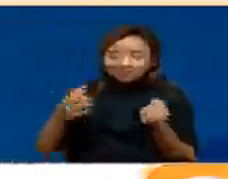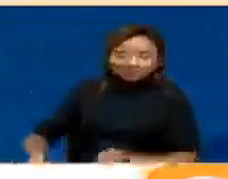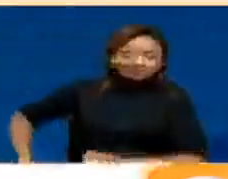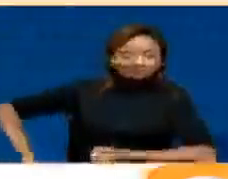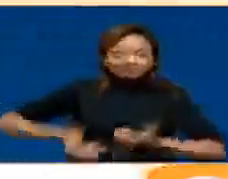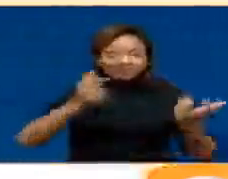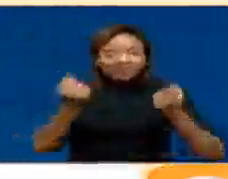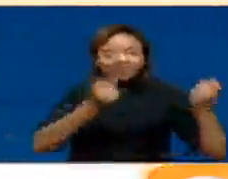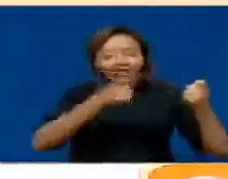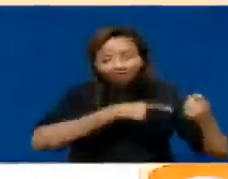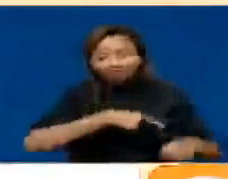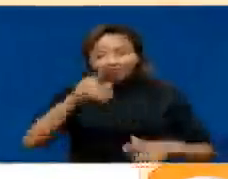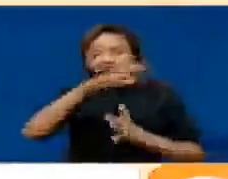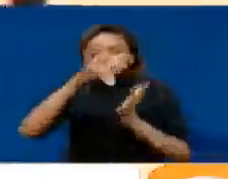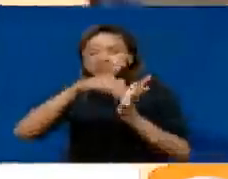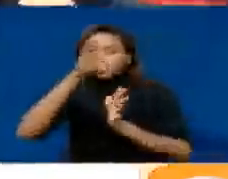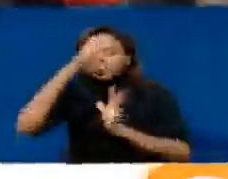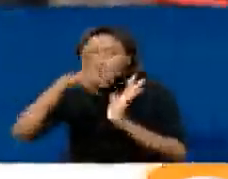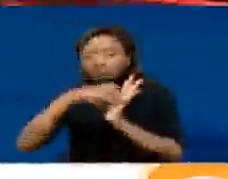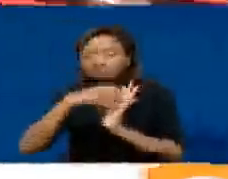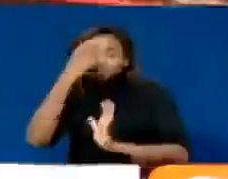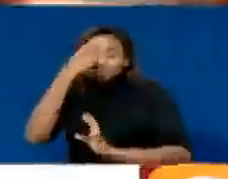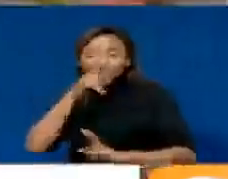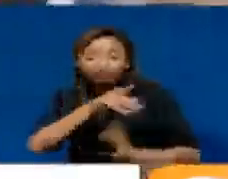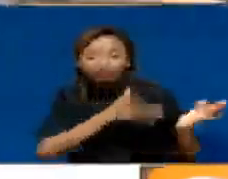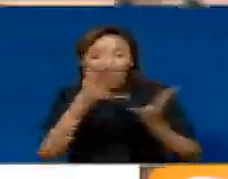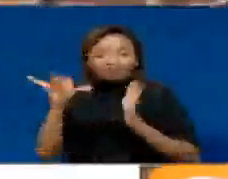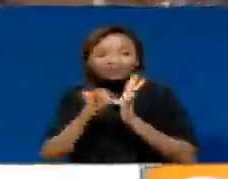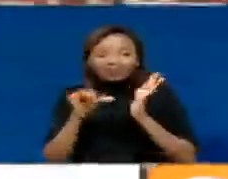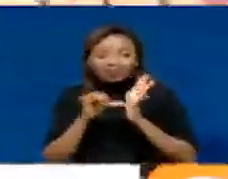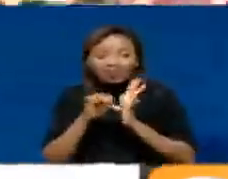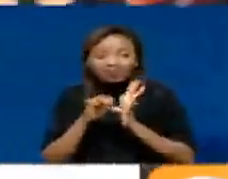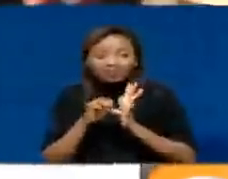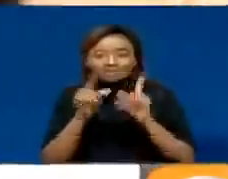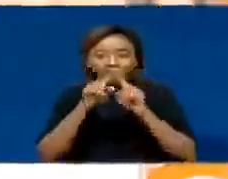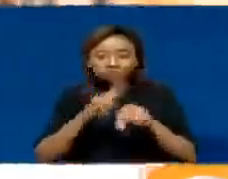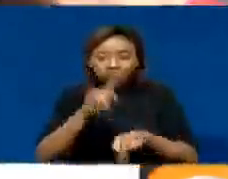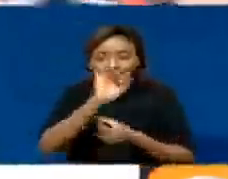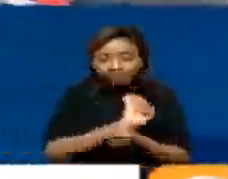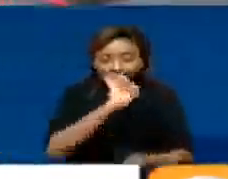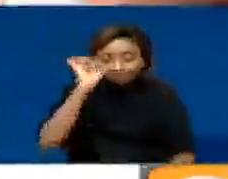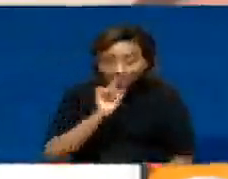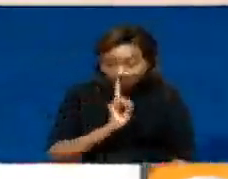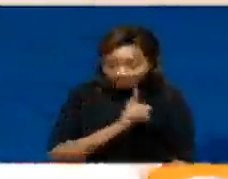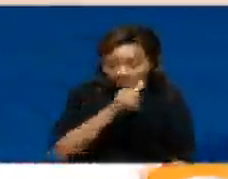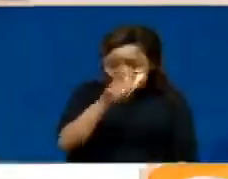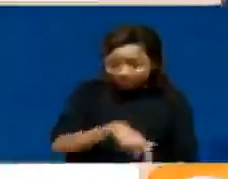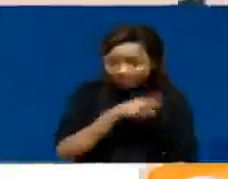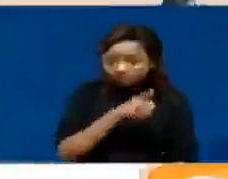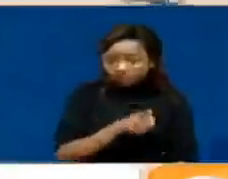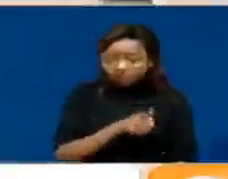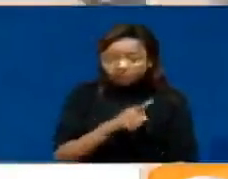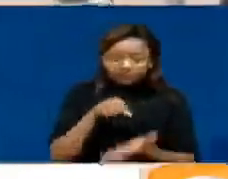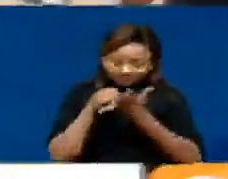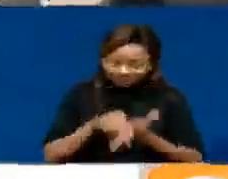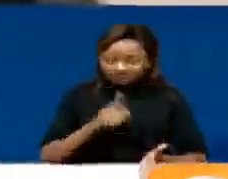kumpeleka katika kituo cha polisi cha Central kwa kosa la kuzua rabsha. Alipoachiliwa, mwanaharakati huyu